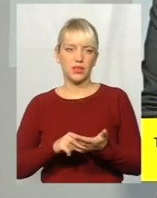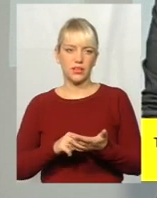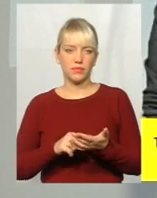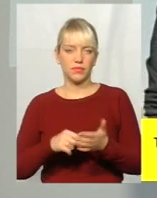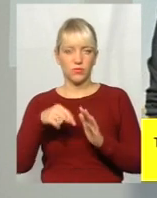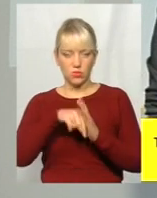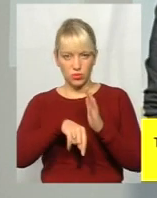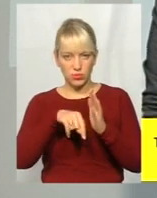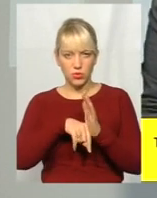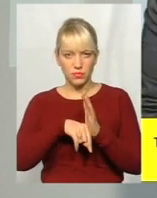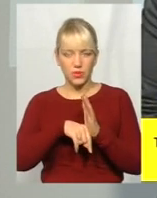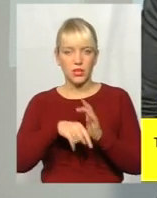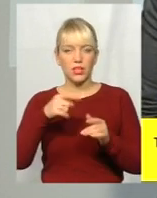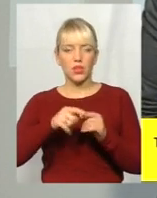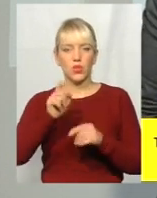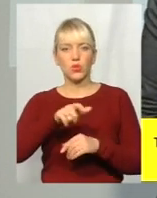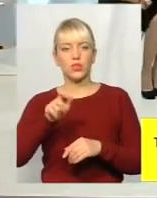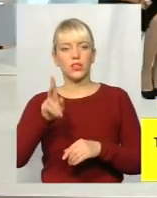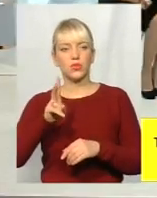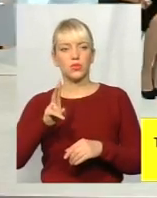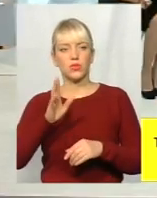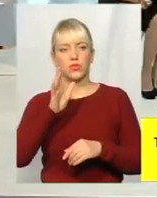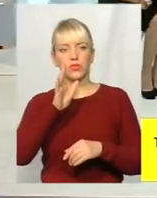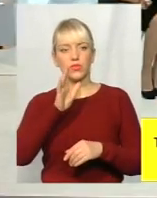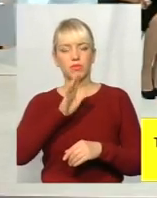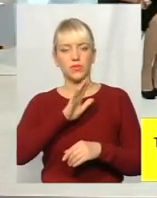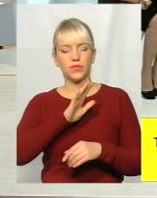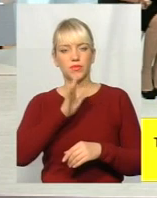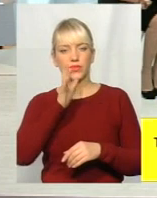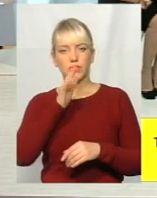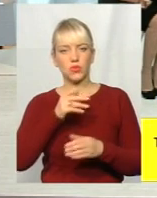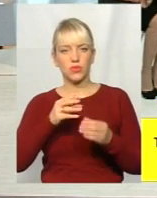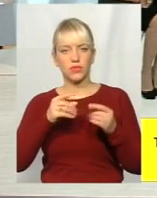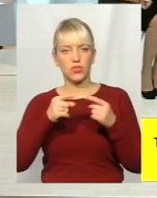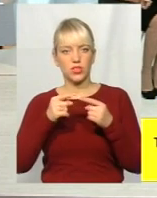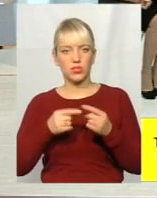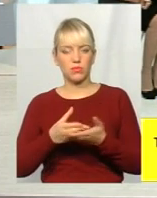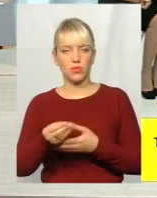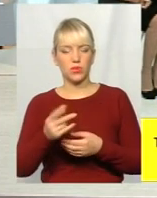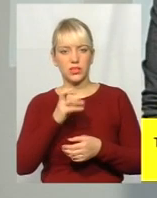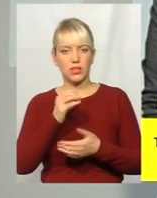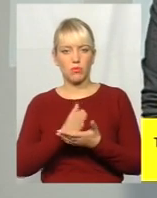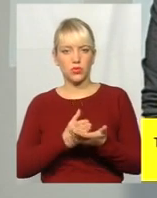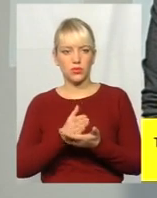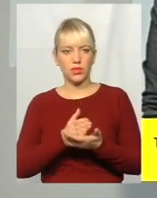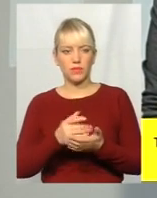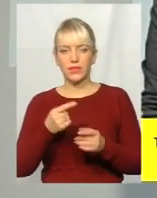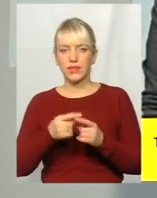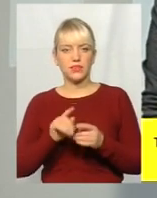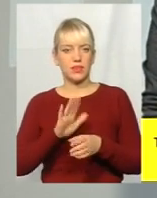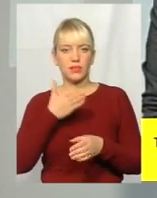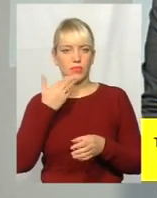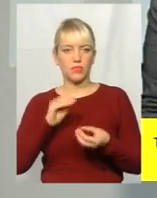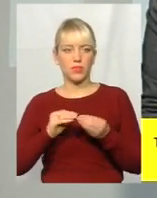Тобто особливо в тих, хто вчасно сплачує там за послуги, да? Тобто це ж не